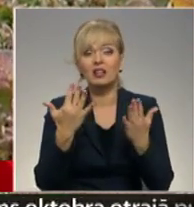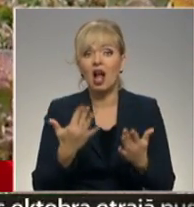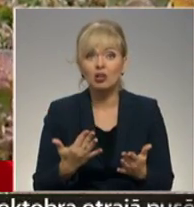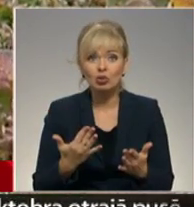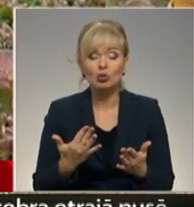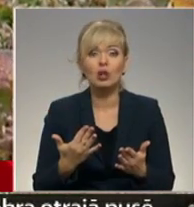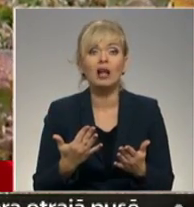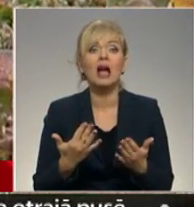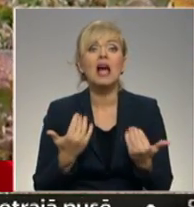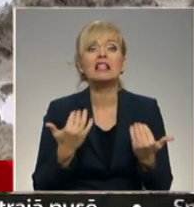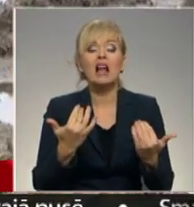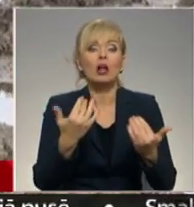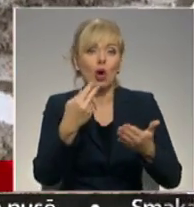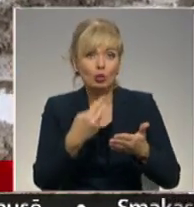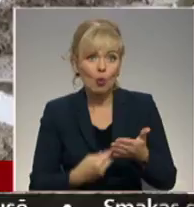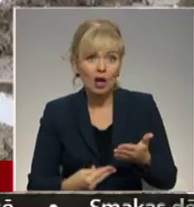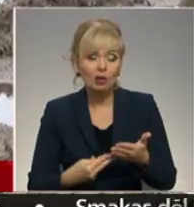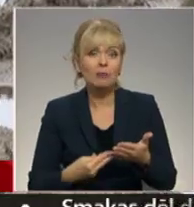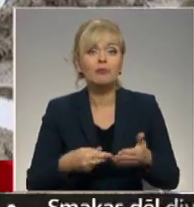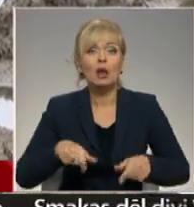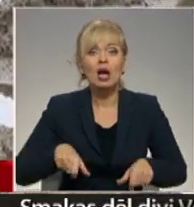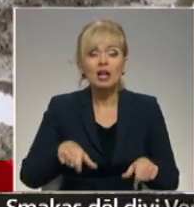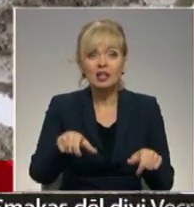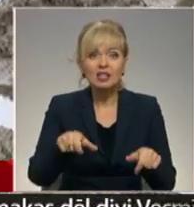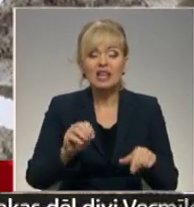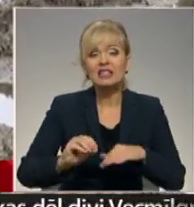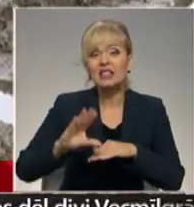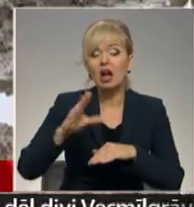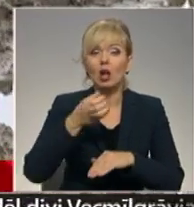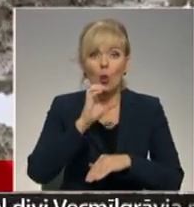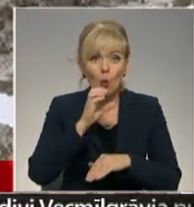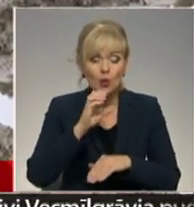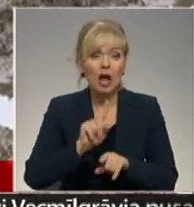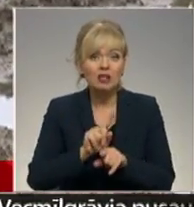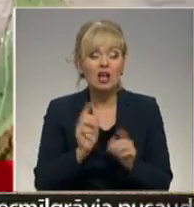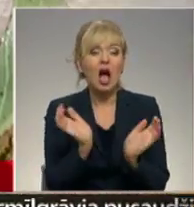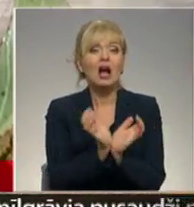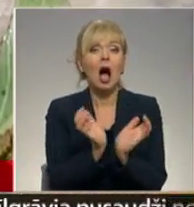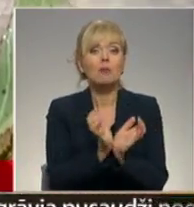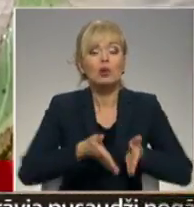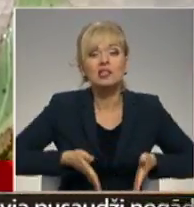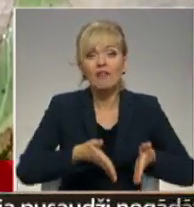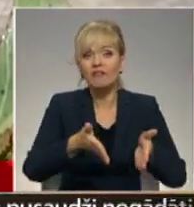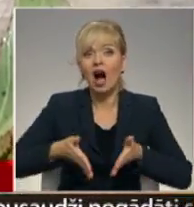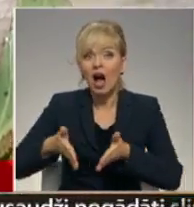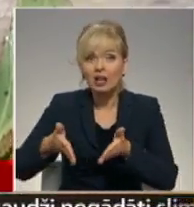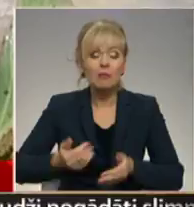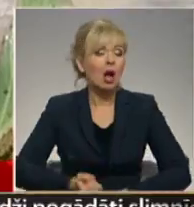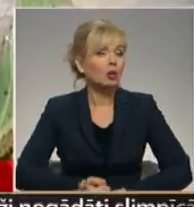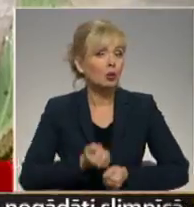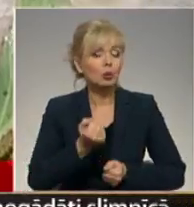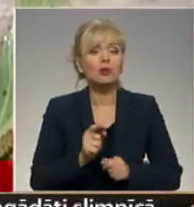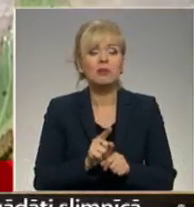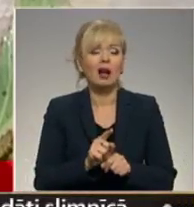nogrimus tehnika un dzeļizbraukātas rises, kurās nu krājas ūdens. Tās plūst arī starp kāpostu vagām. Lauks atgādina pamatīgu dubļu